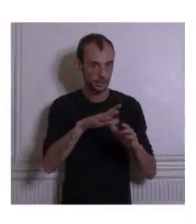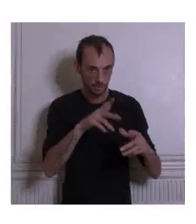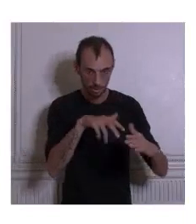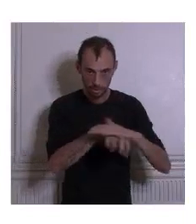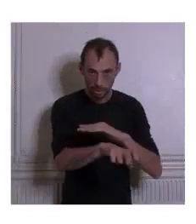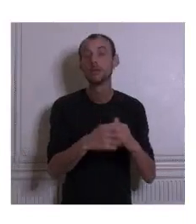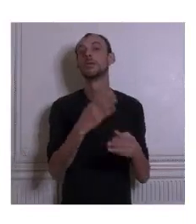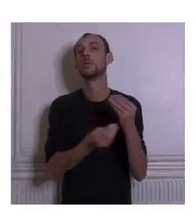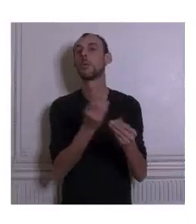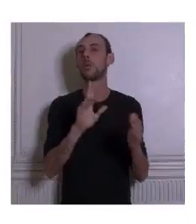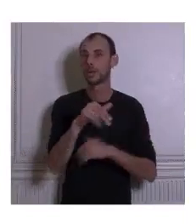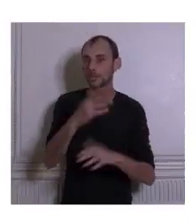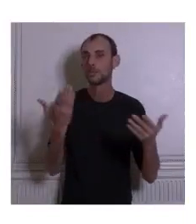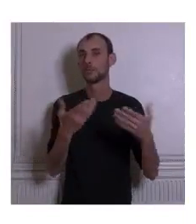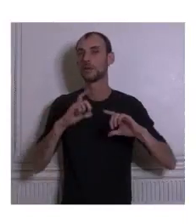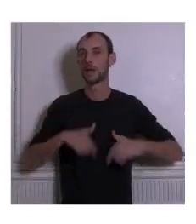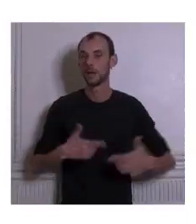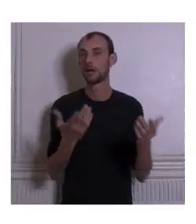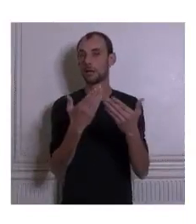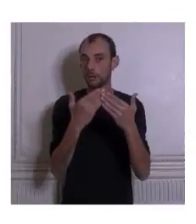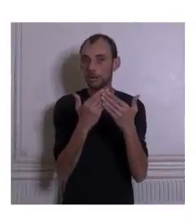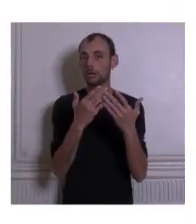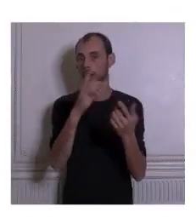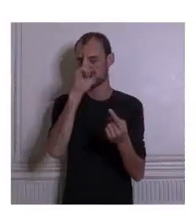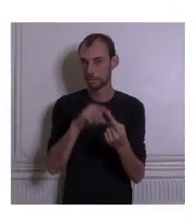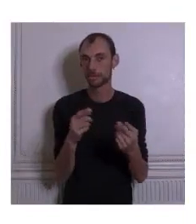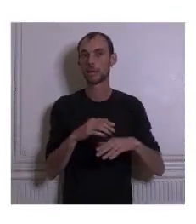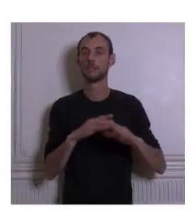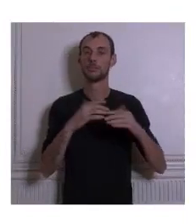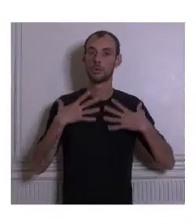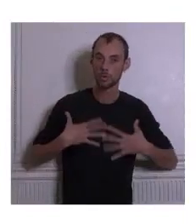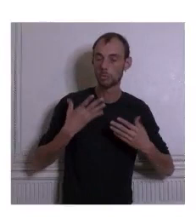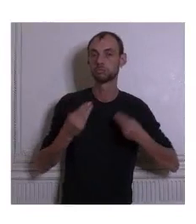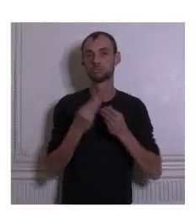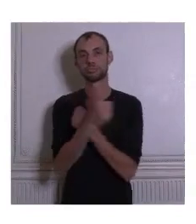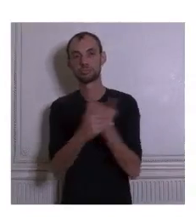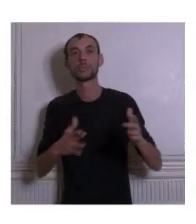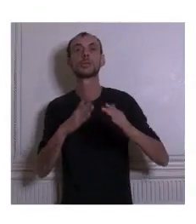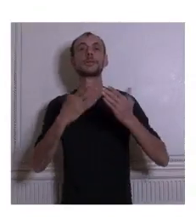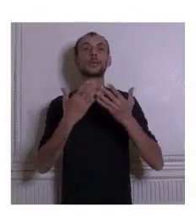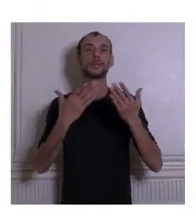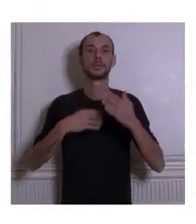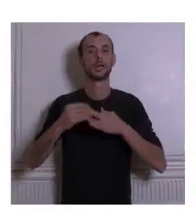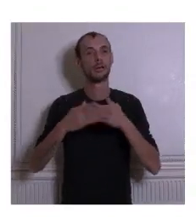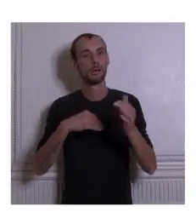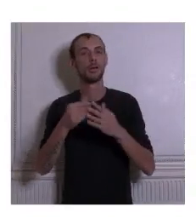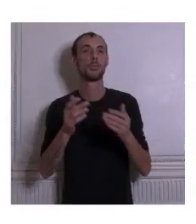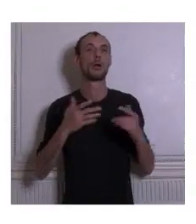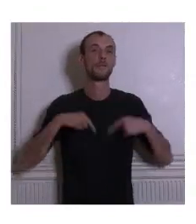spectacles aux élèves, des rencontres avec des artistes, des ateliers, et tout ça étant présenté en fin